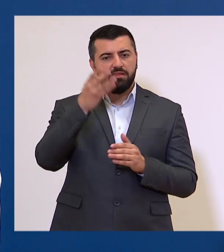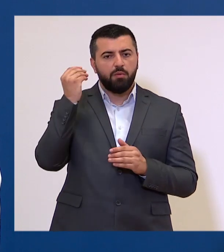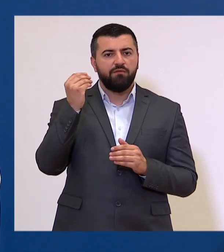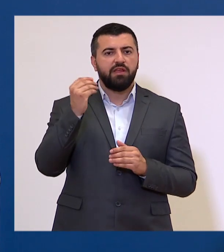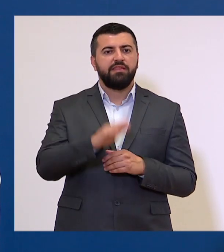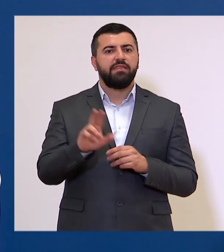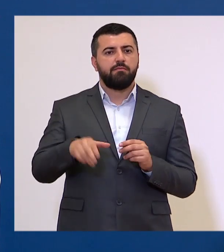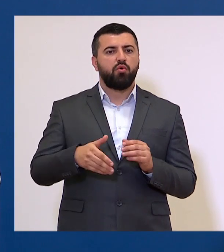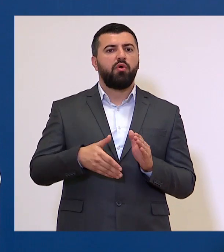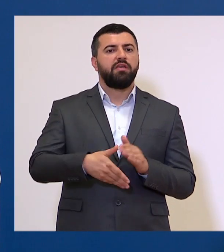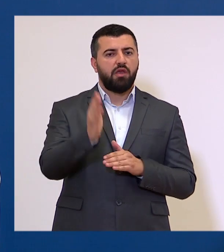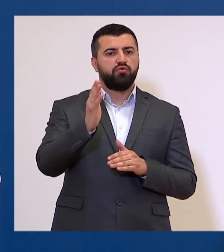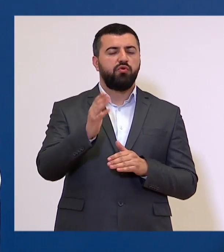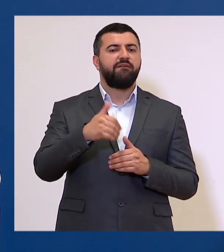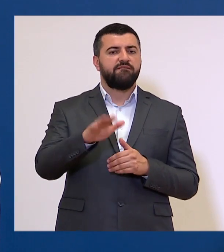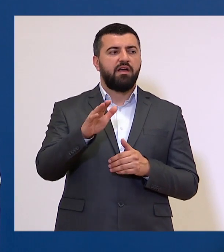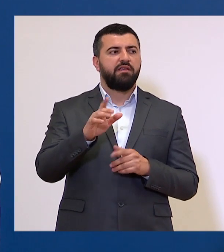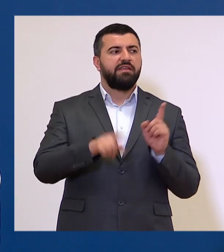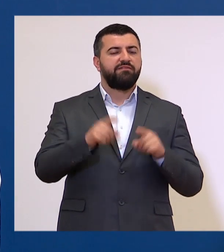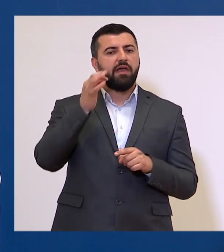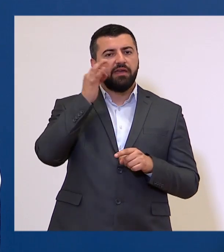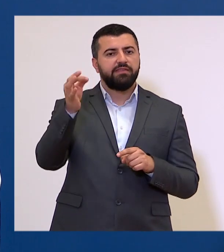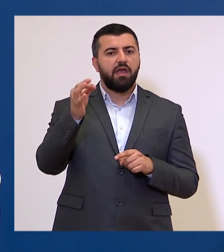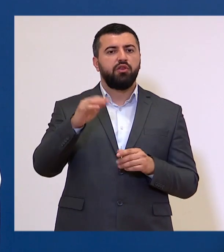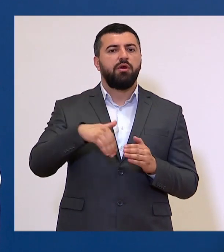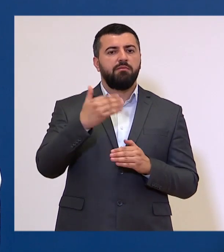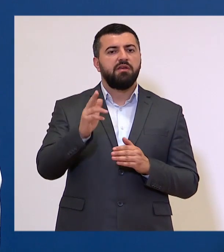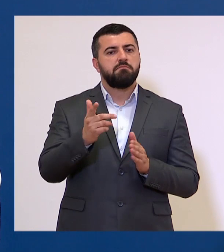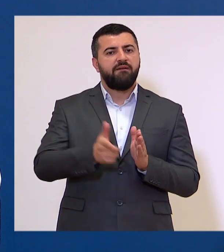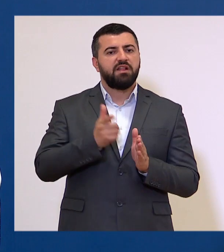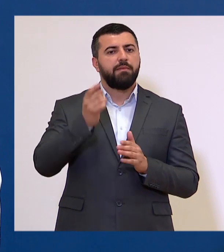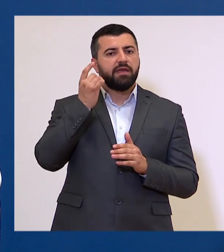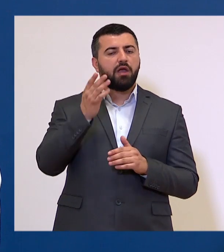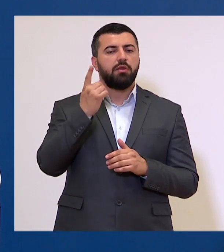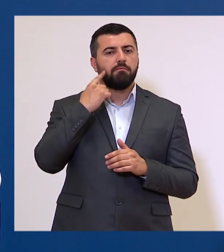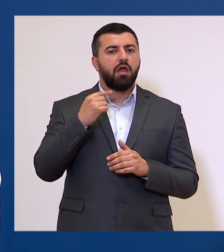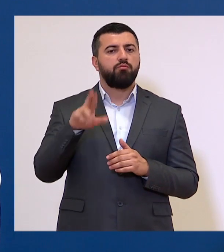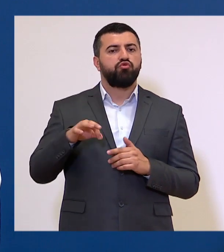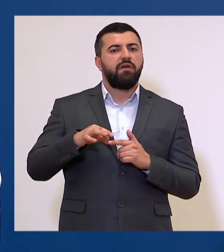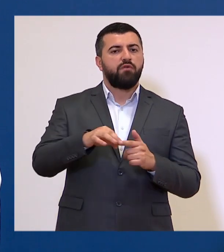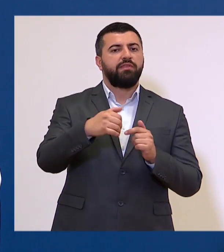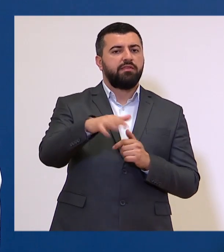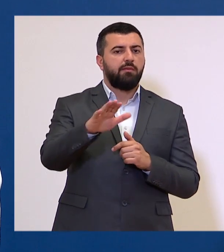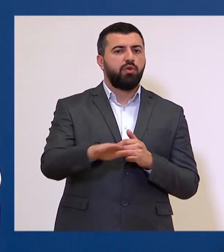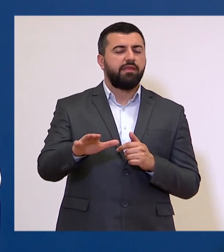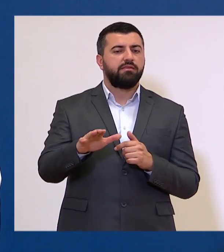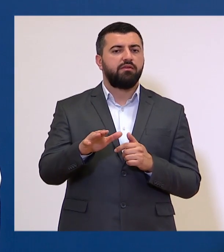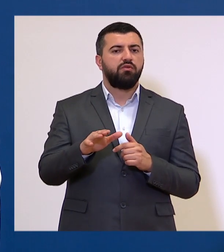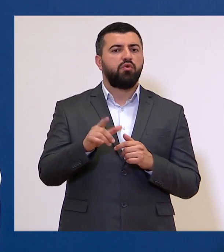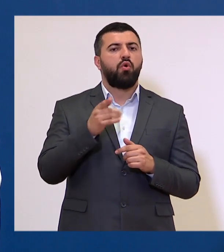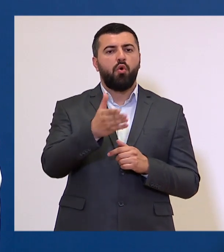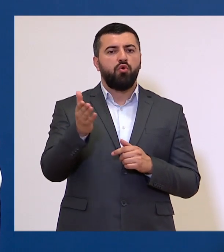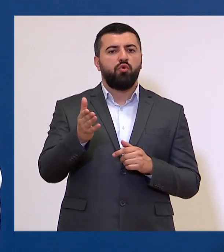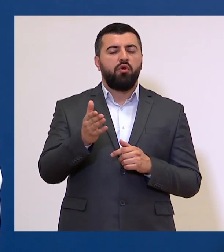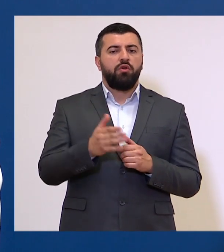zaboraviti da djeca mogu da iziđu. Svaki dan postoji vrijeme kad roditelji mogu da izvedu djecu. Naravno, po